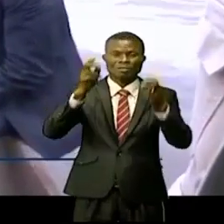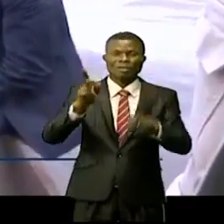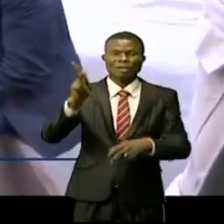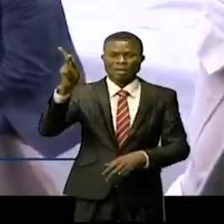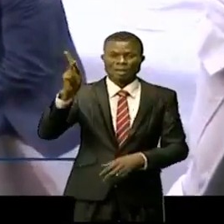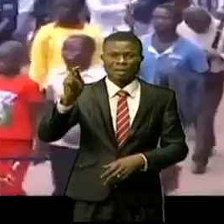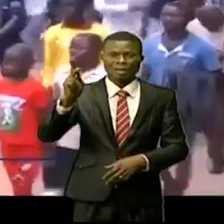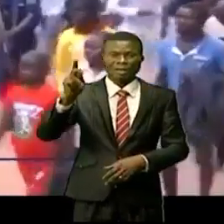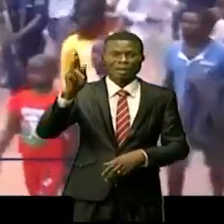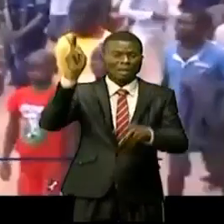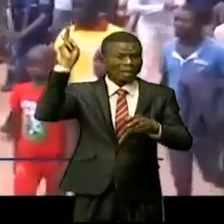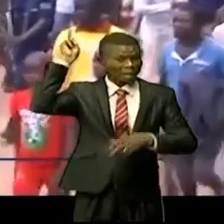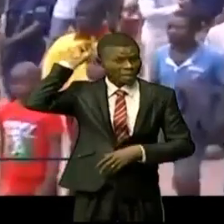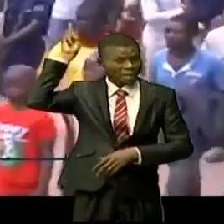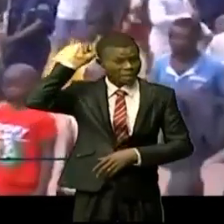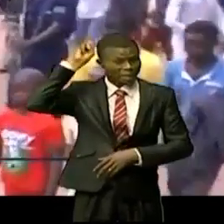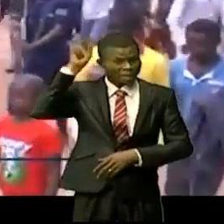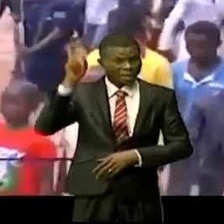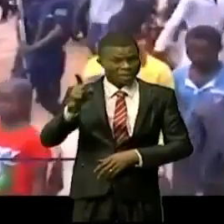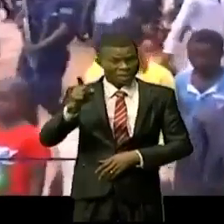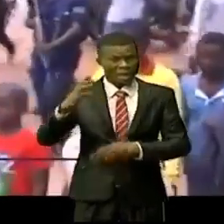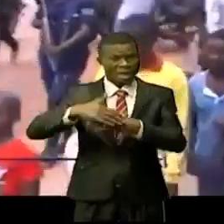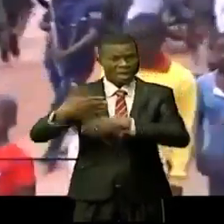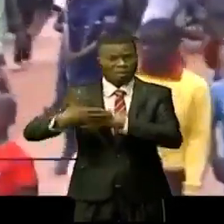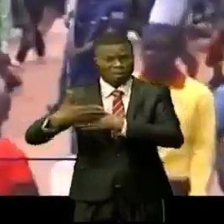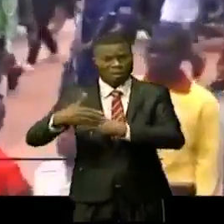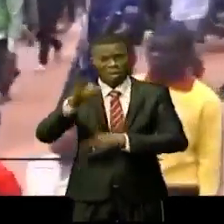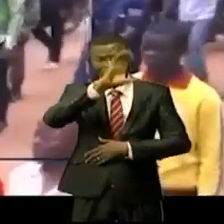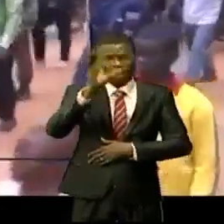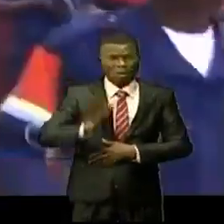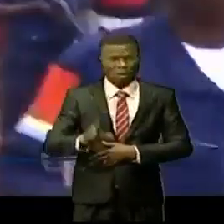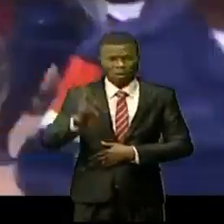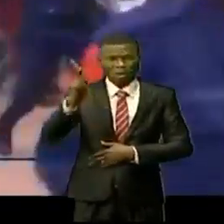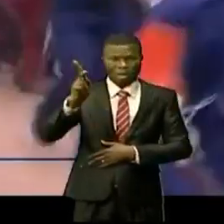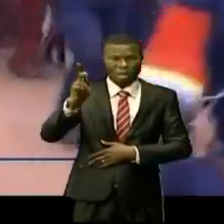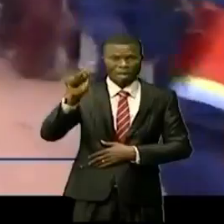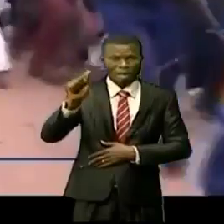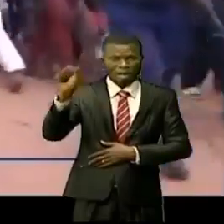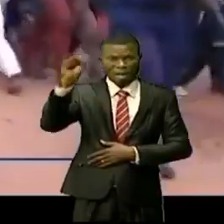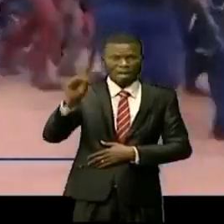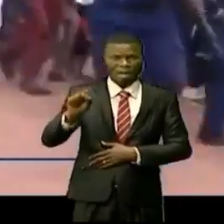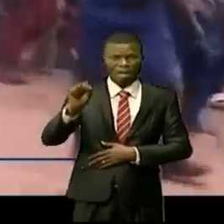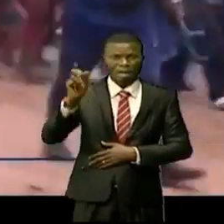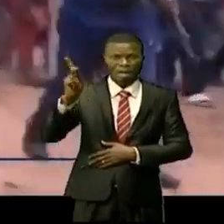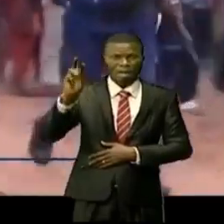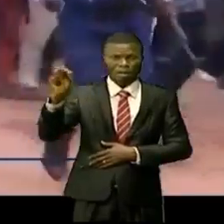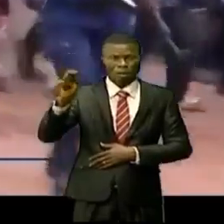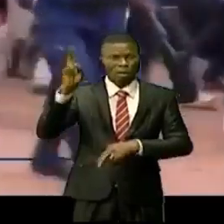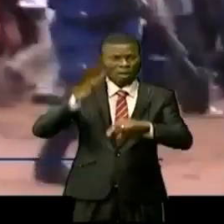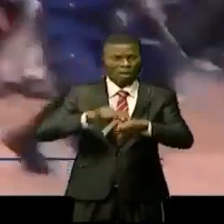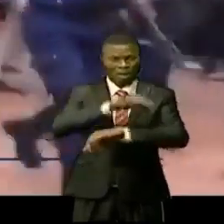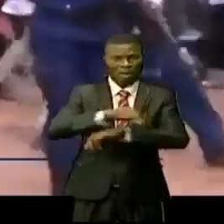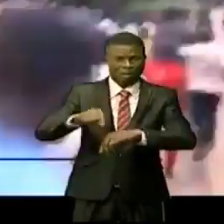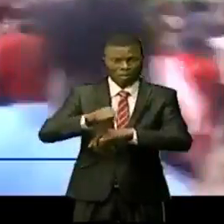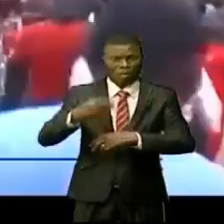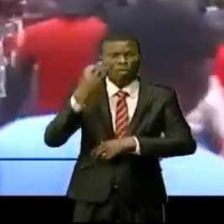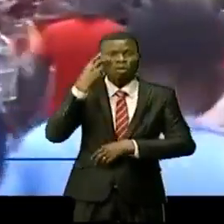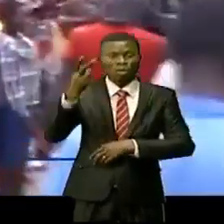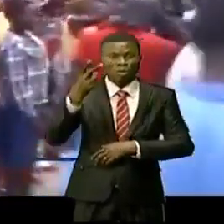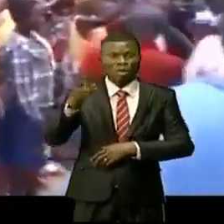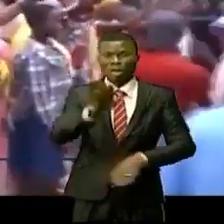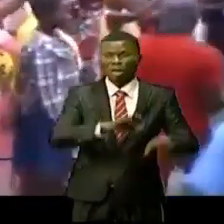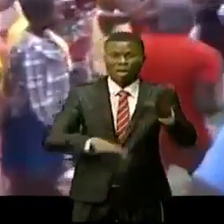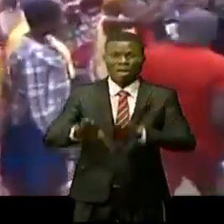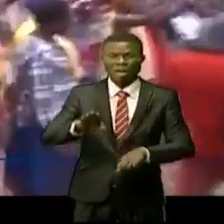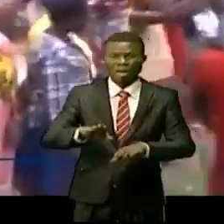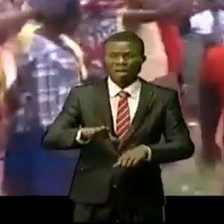la commune d'Alungouli, voisine de la commune de Kasuku, qui abrite le gouvernorat pour assister à l'enterrement d'un